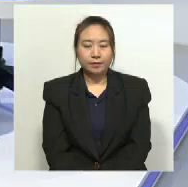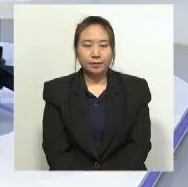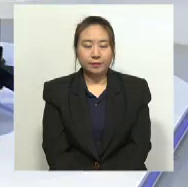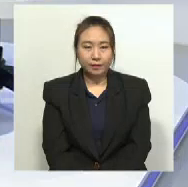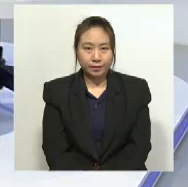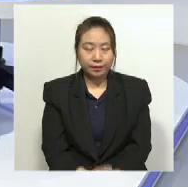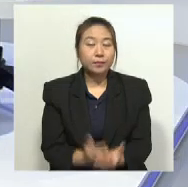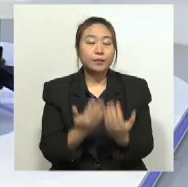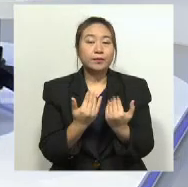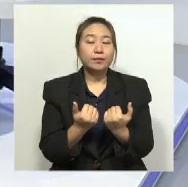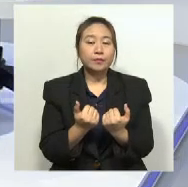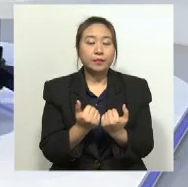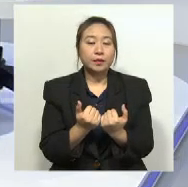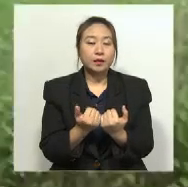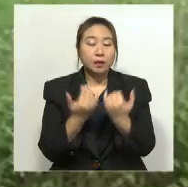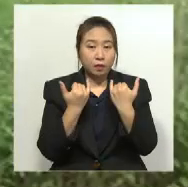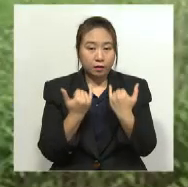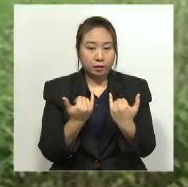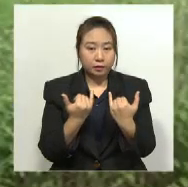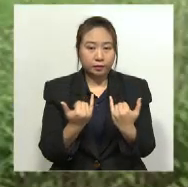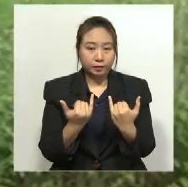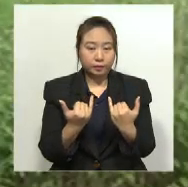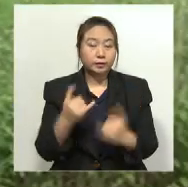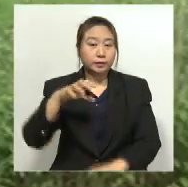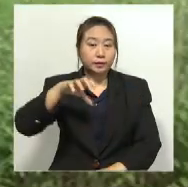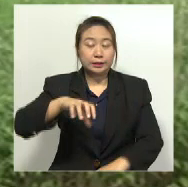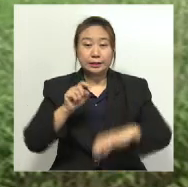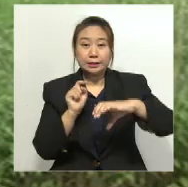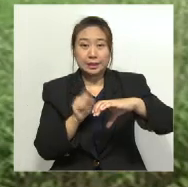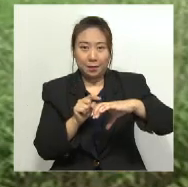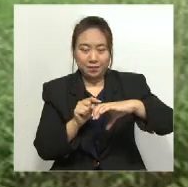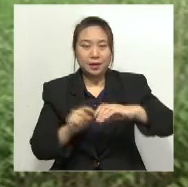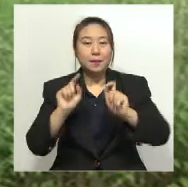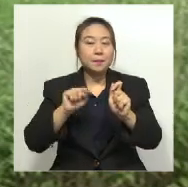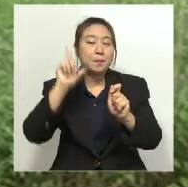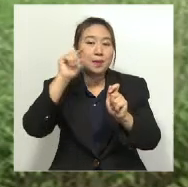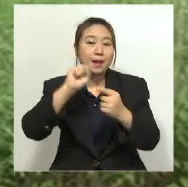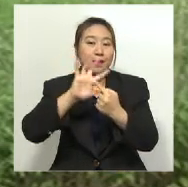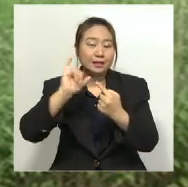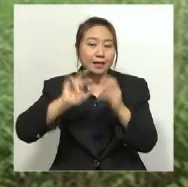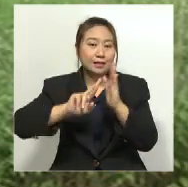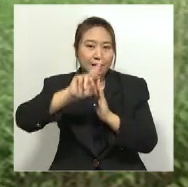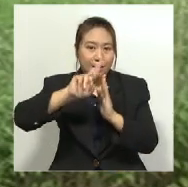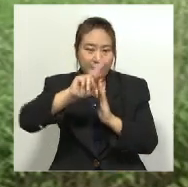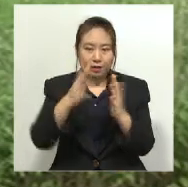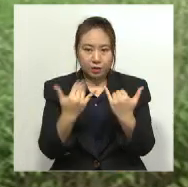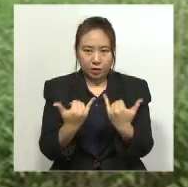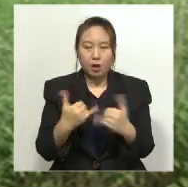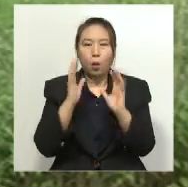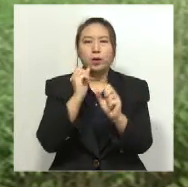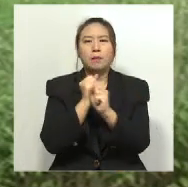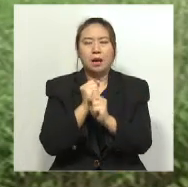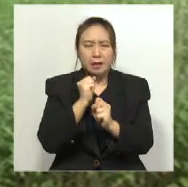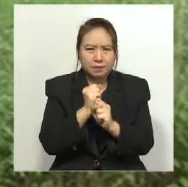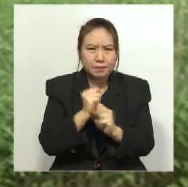คุณศิริลักษณ์คุณสกรกฎครับบรรยากาศที่บริเวณถ้ำหลวงขุนน้ำนางนอนอำเภอแม่สายจังหวัดเชียงรายขณะนี้เจ้าหน้าที่ก็ยังคงปฏิบัติงานกันอย่างเข้ม